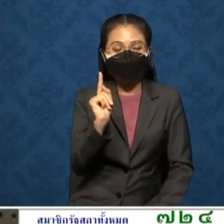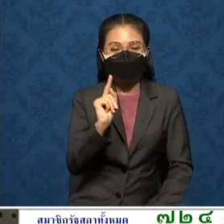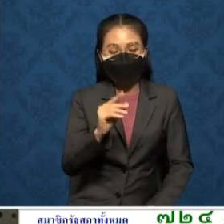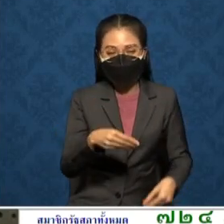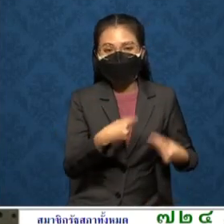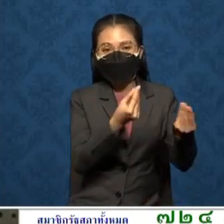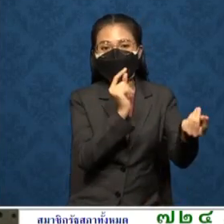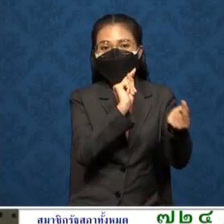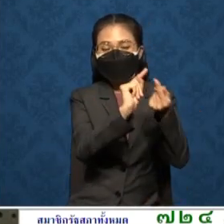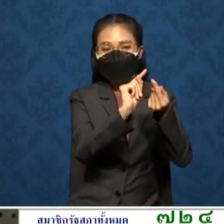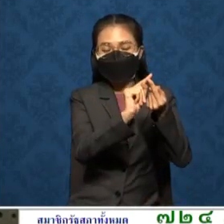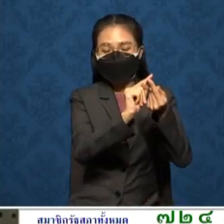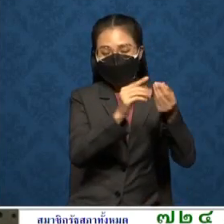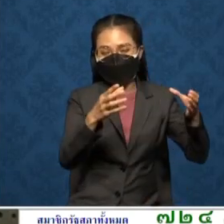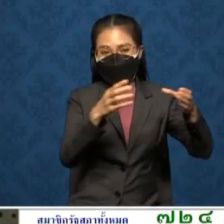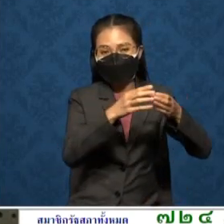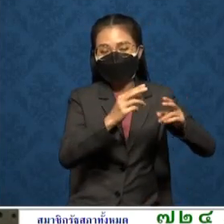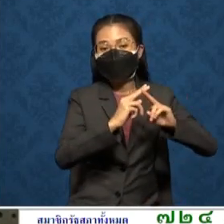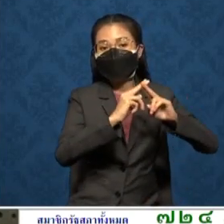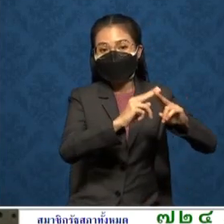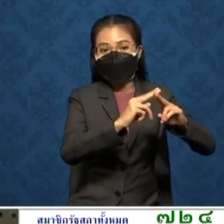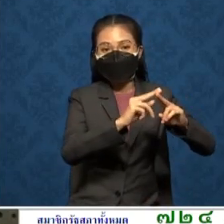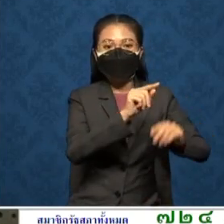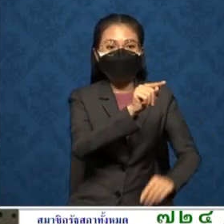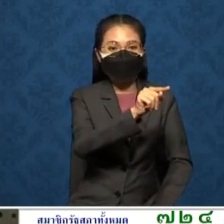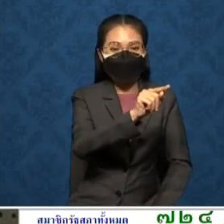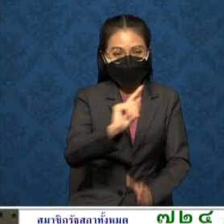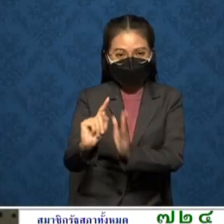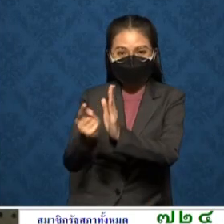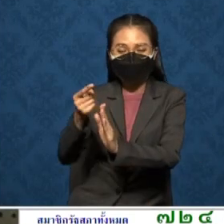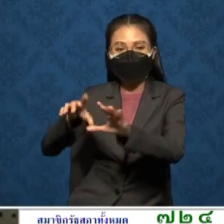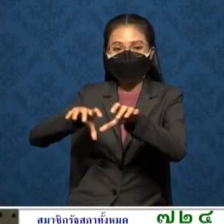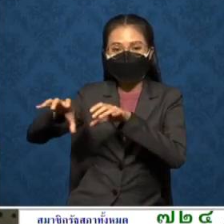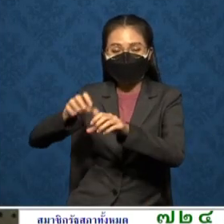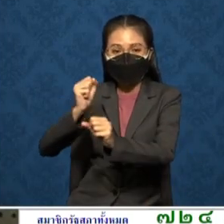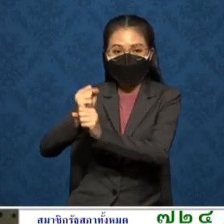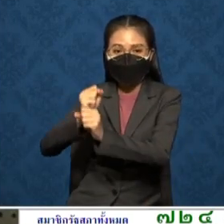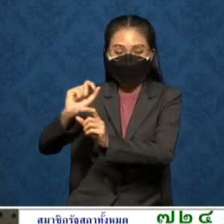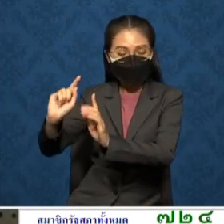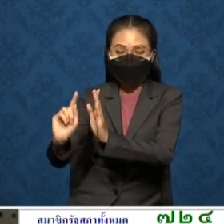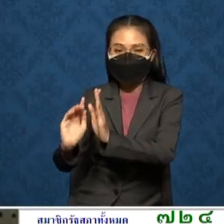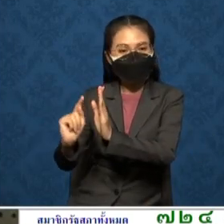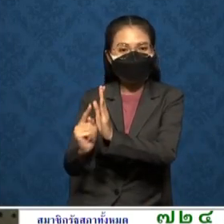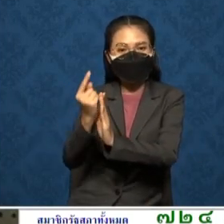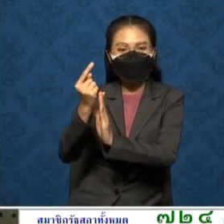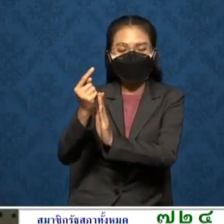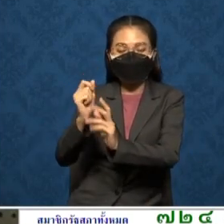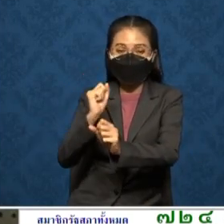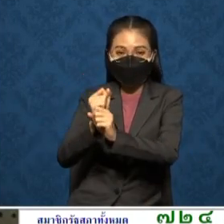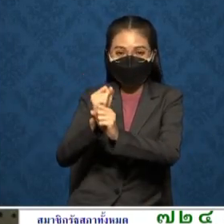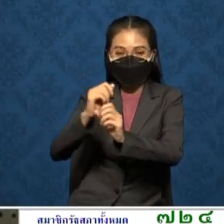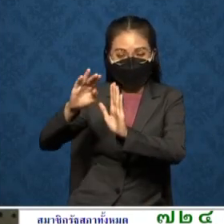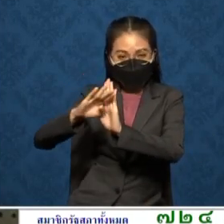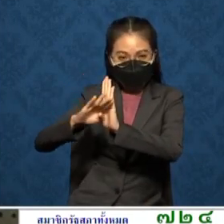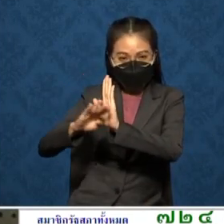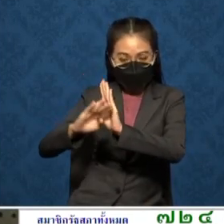าคเอกชนเขานำมาก่อนภาครัฐเขาทำมาก่อนภา